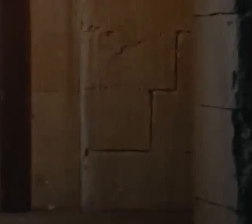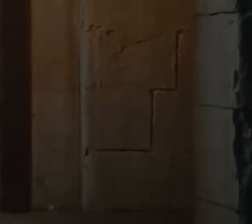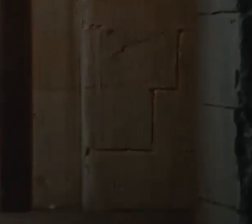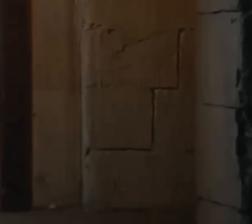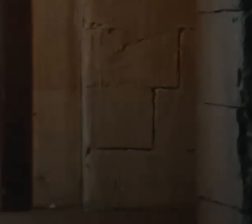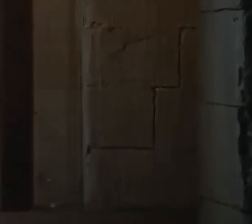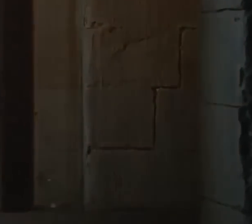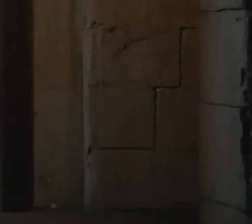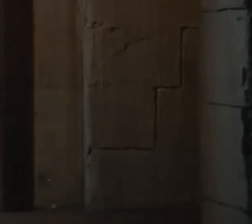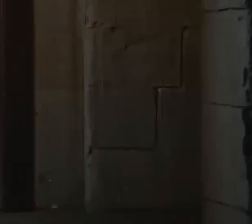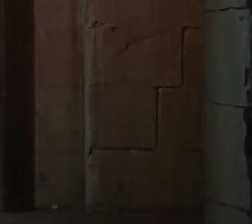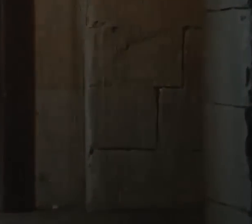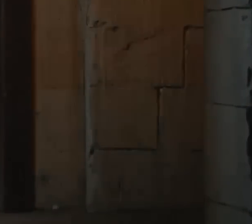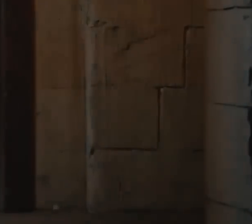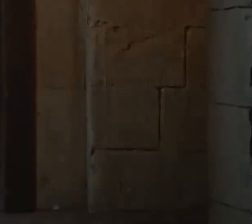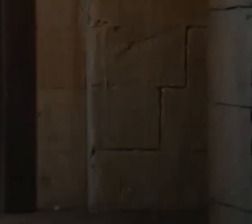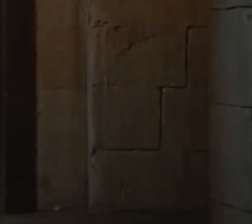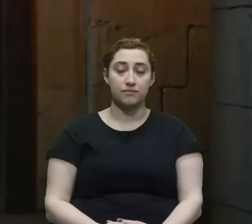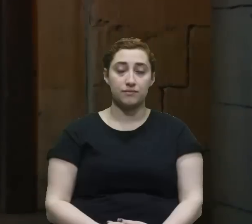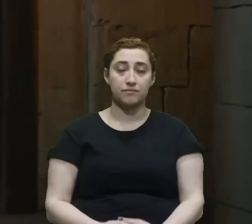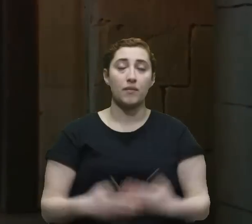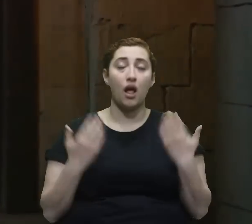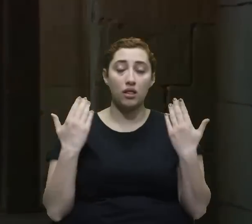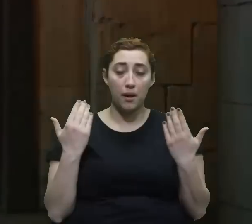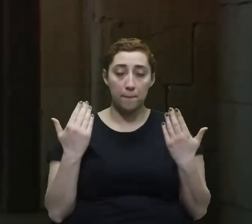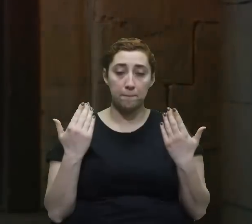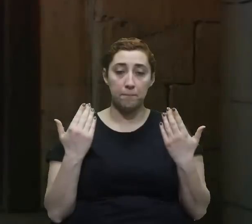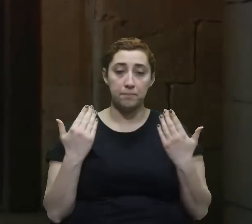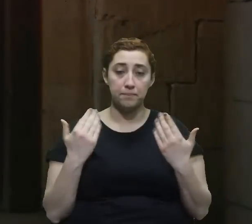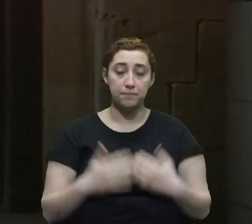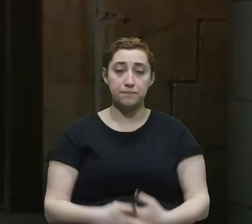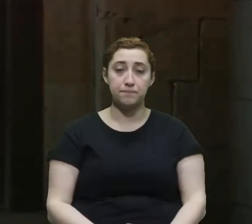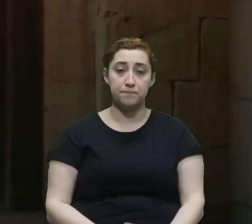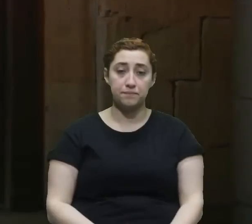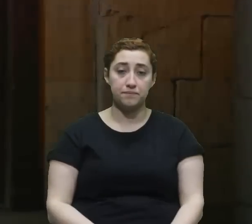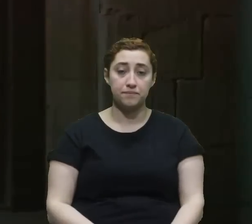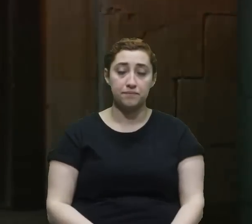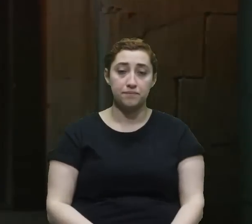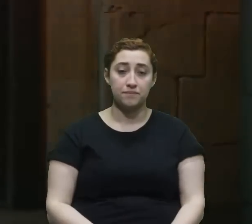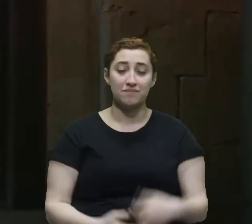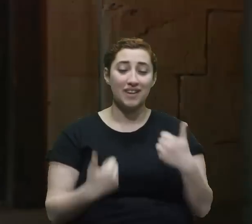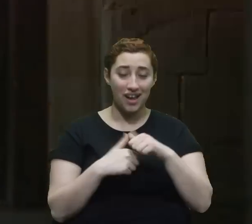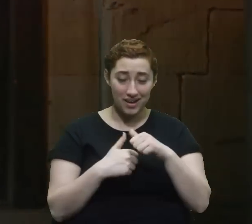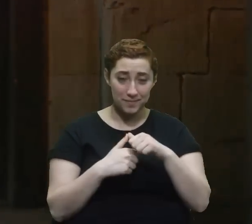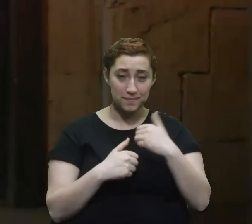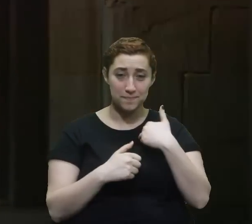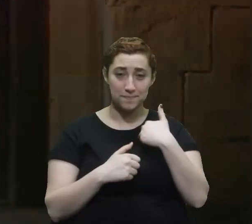Ali camide. Allah'ım. Dizleri üzerinde oturuyor. Karımla